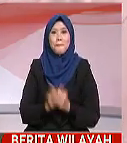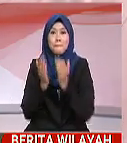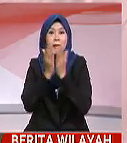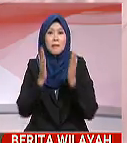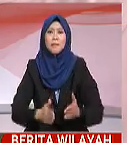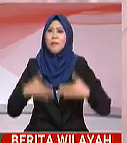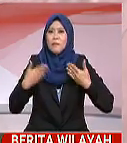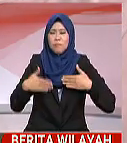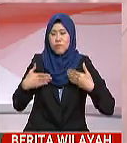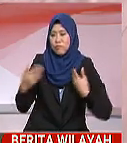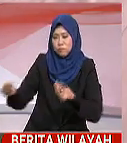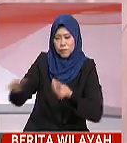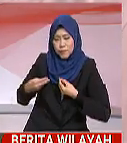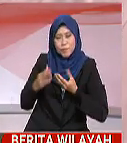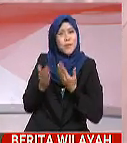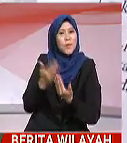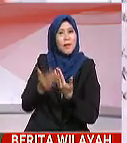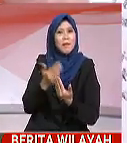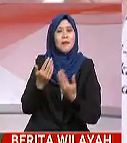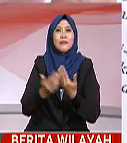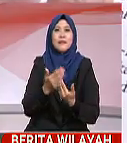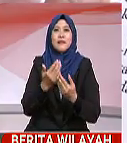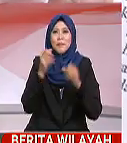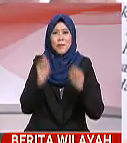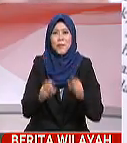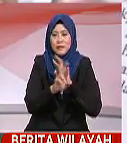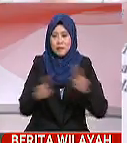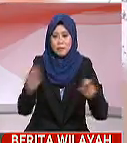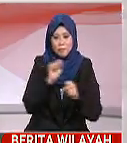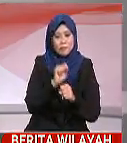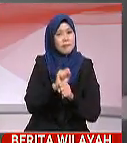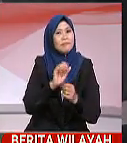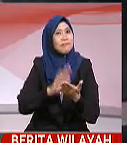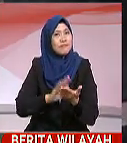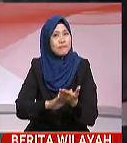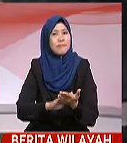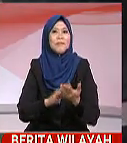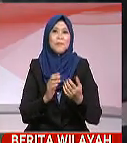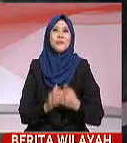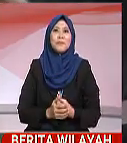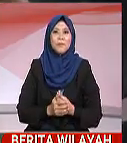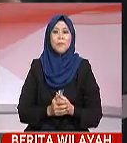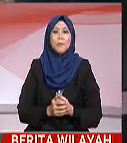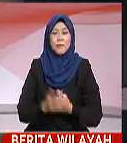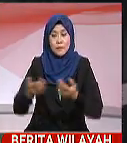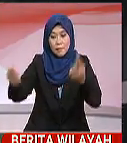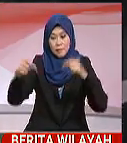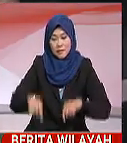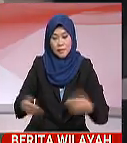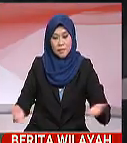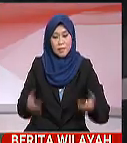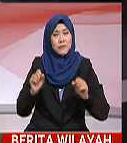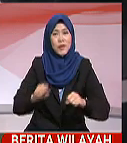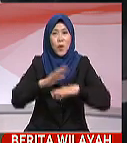gembira kerana kemudahan yang disediakan ini memudahkan mereka menyiapkan kerja sekolah. Bila datang sini, kami dapat buat kerja